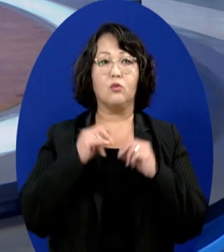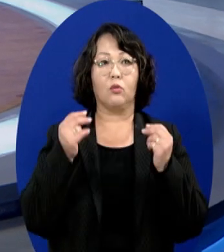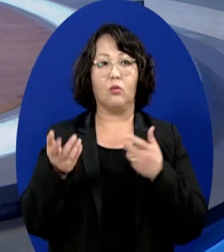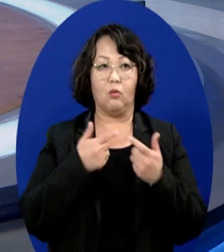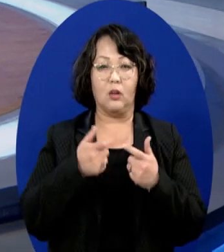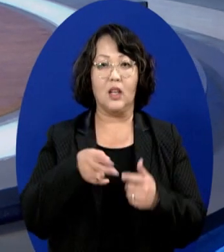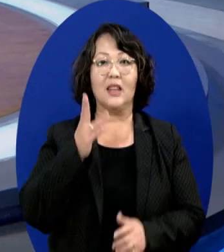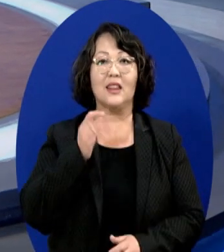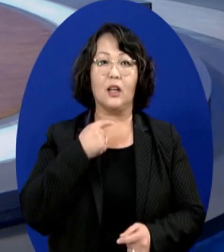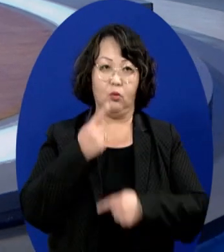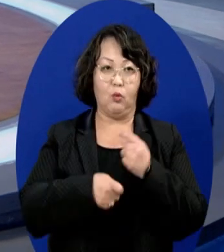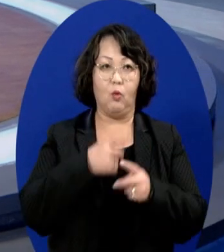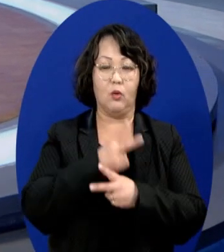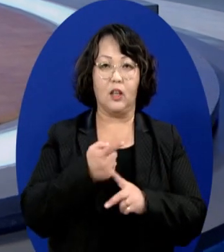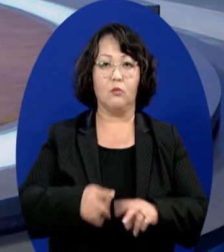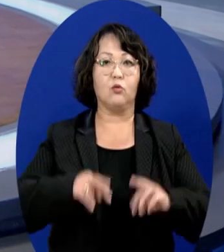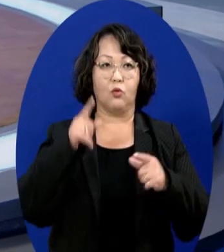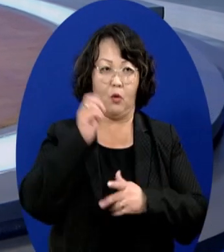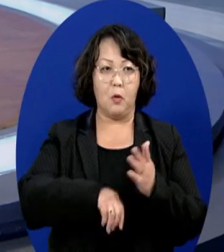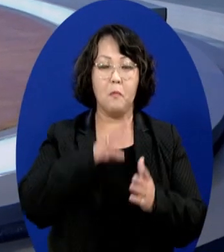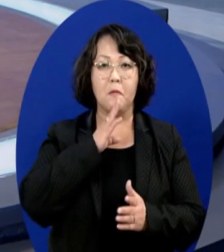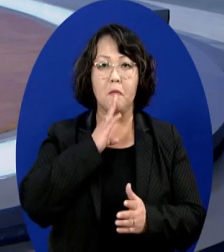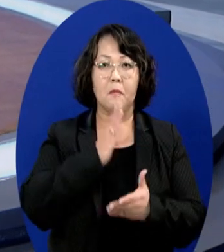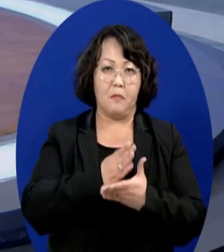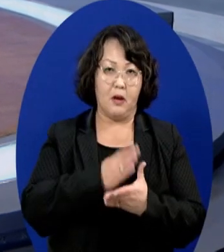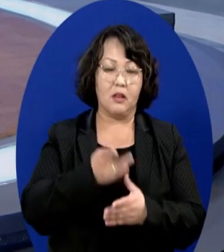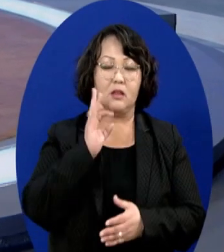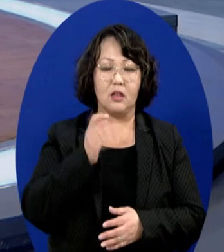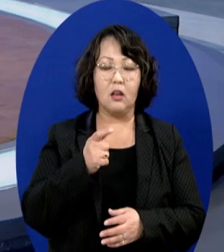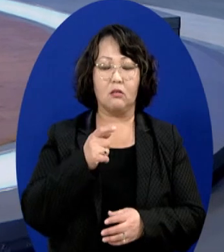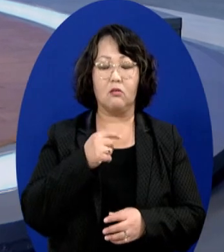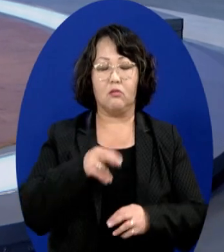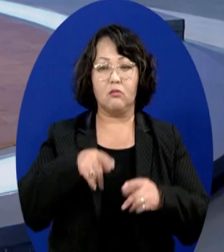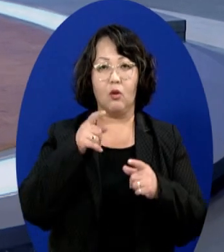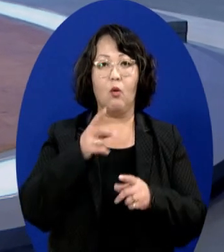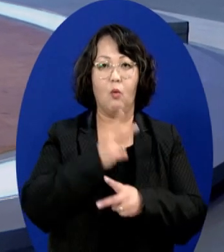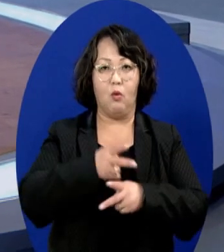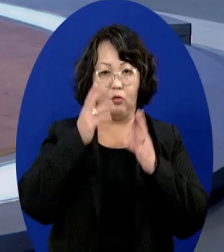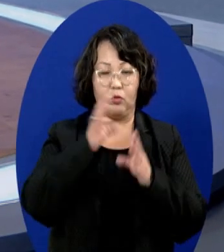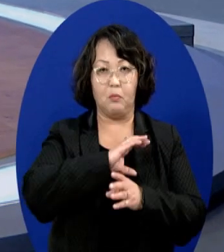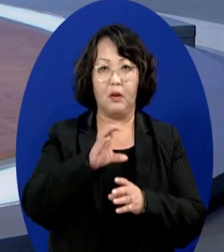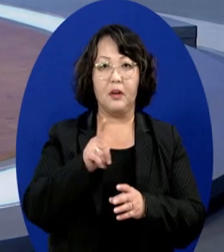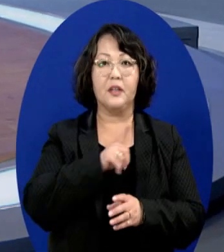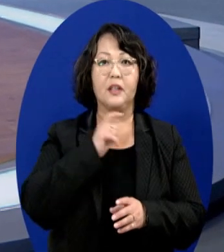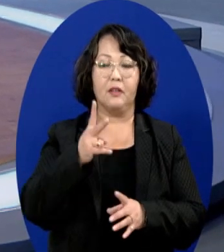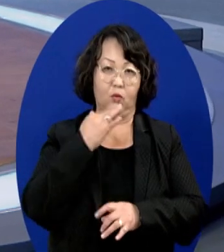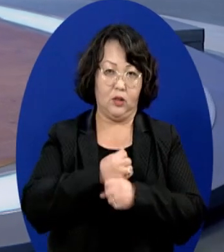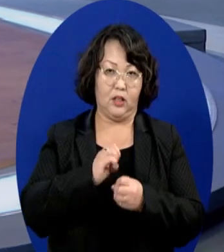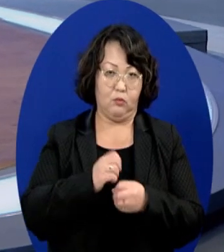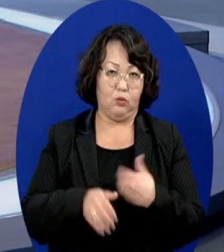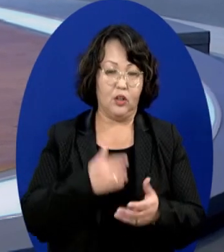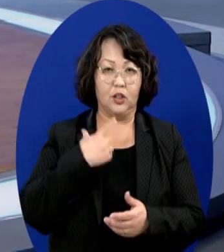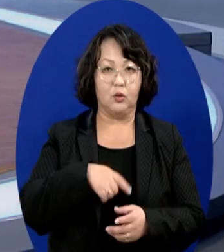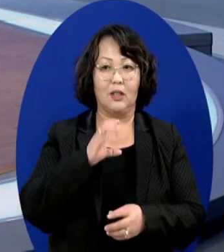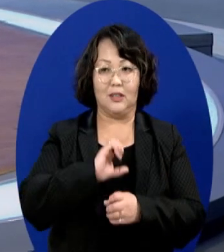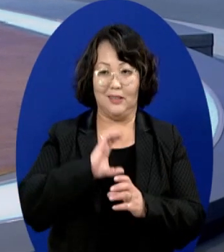хуралдааны дэгийн хуйлдаа нэмэлт өөрчлөлт оруулах харуулод байна. Чуулганы хуралдааны дэгд өөрчлөлт оруулахдаа хууль тогтоох байгууллагын хэвийн ажиллах нөхцөлийг бүрдүүлэх, гишүүдийн сахилах